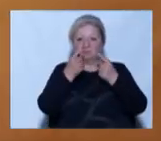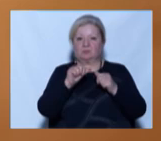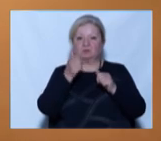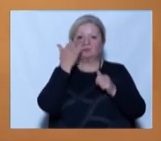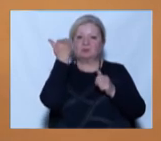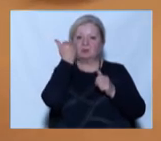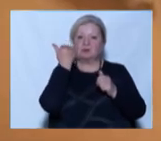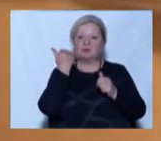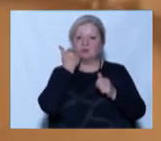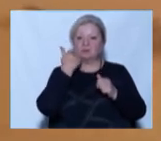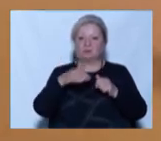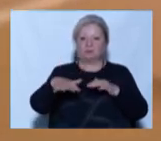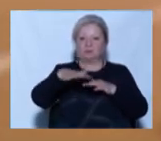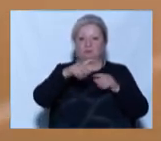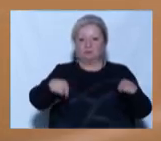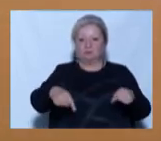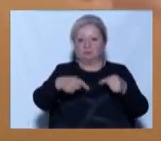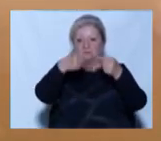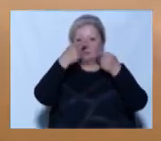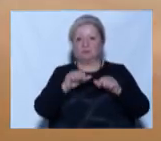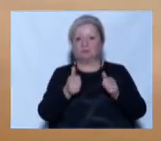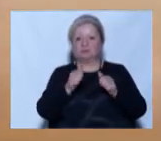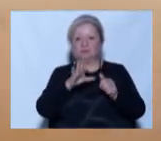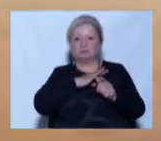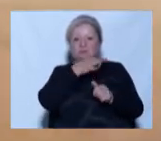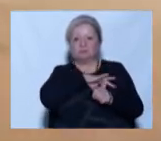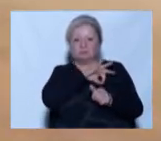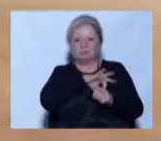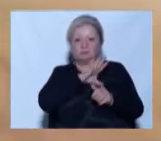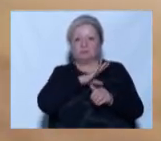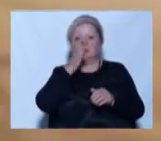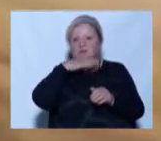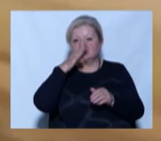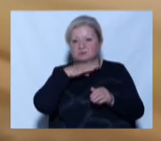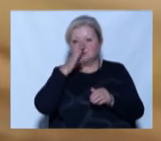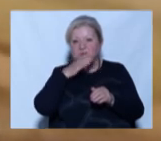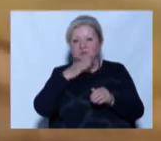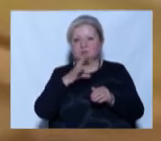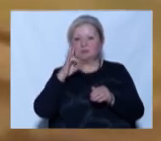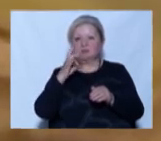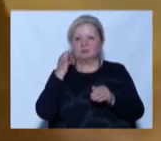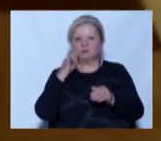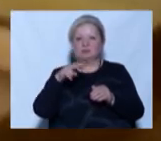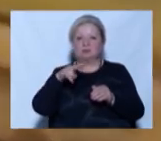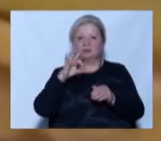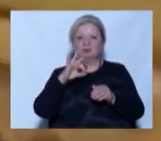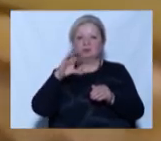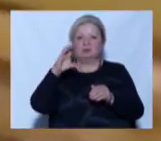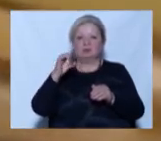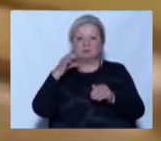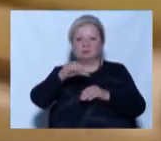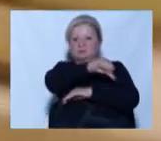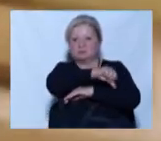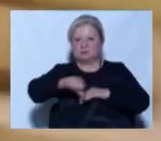როგორ იყენებდა ადამიანი წყალს და როგორ იყენებდა ნილოსის ირგვლივ მდებარე